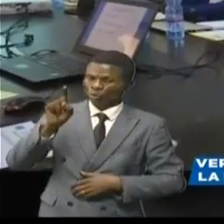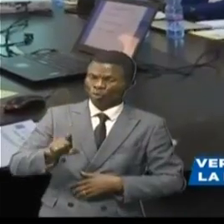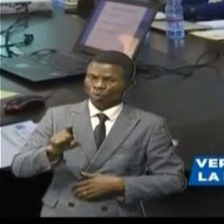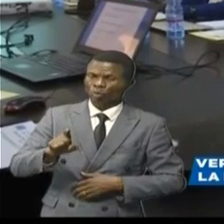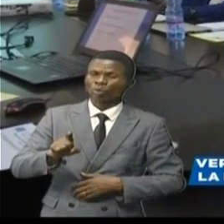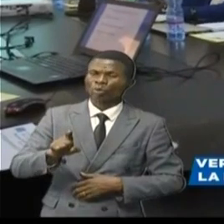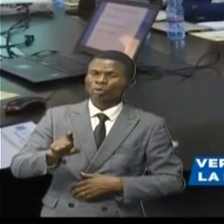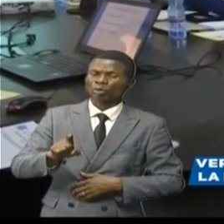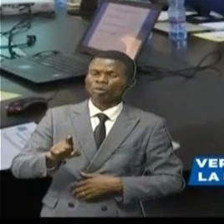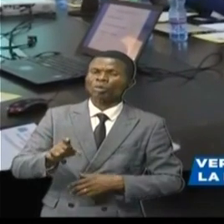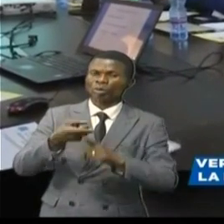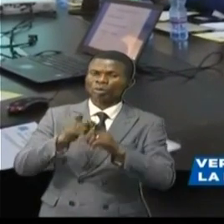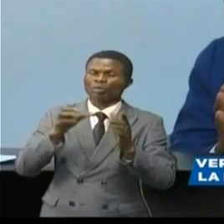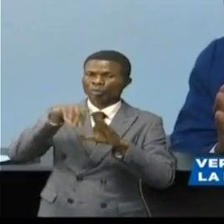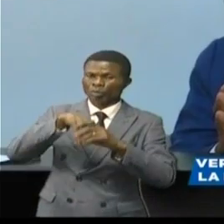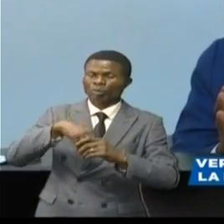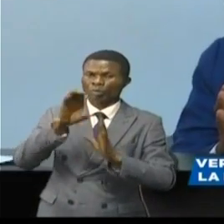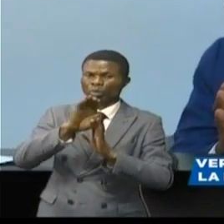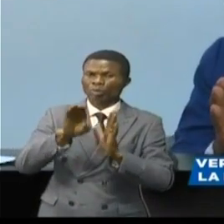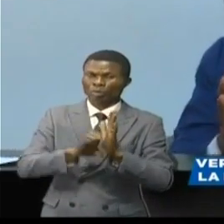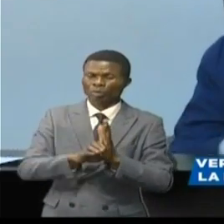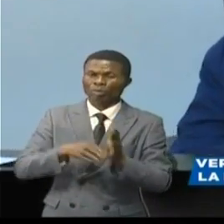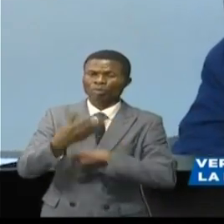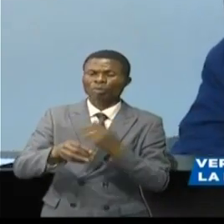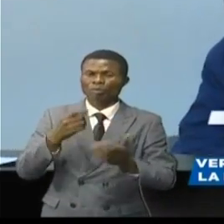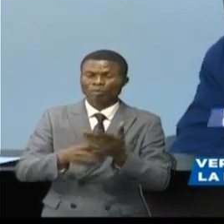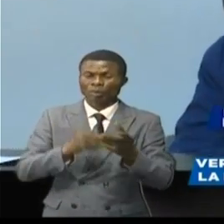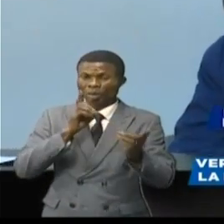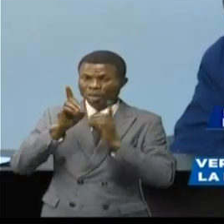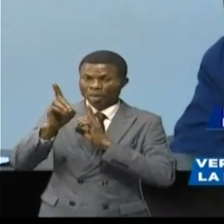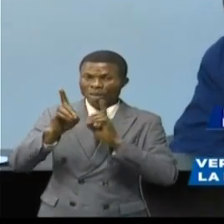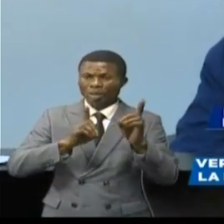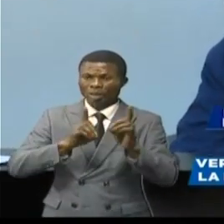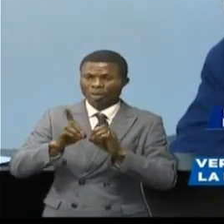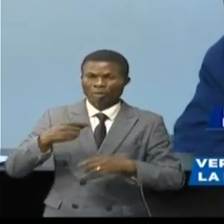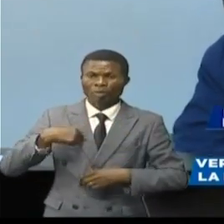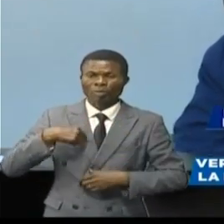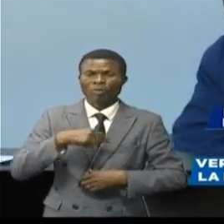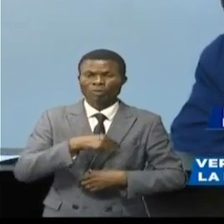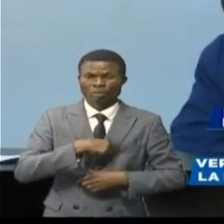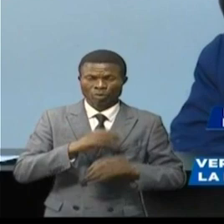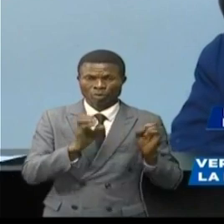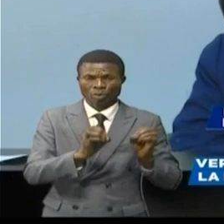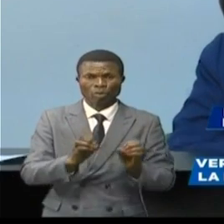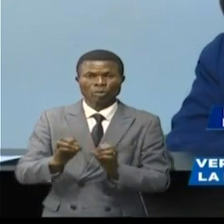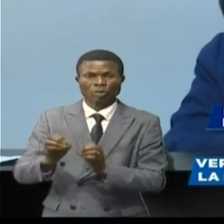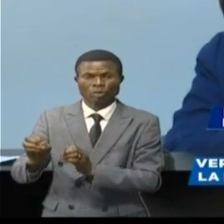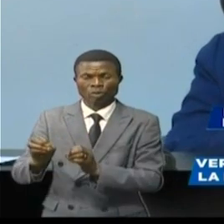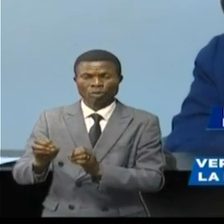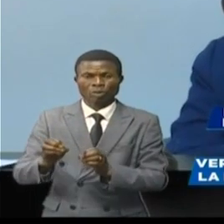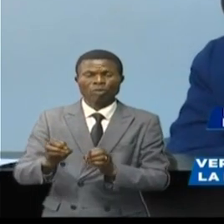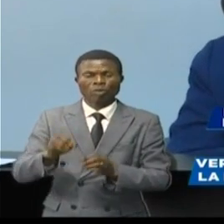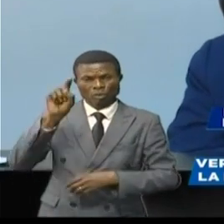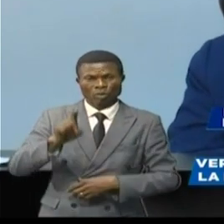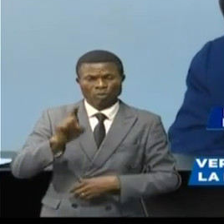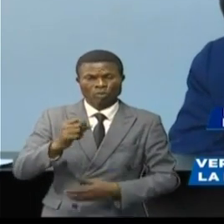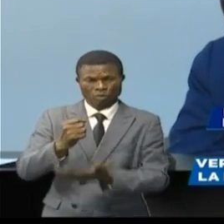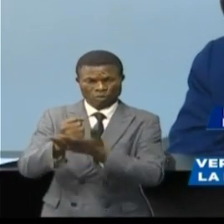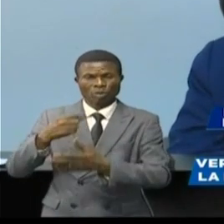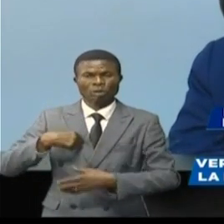constitutionnelle. Tout ce que nous allons faire, le dialogue que nous allons organiser, doit nous